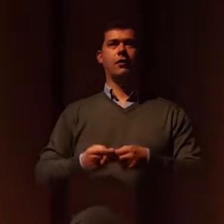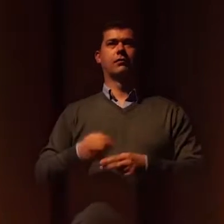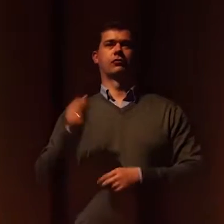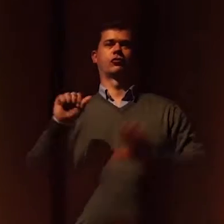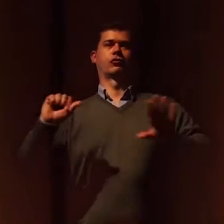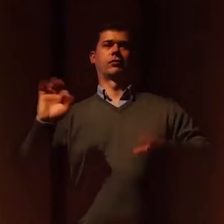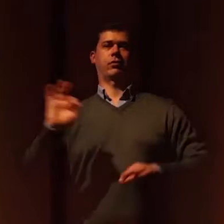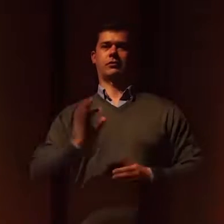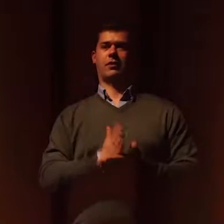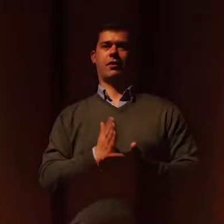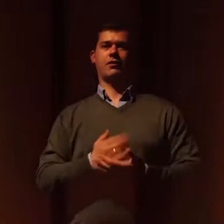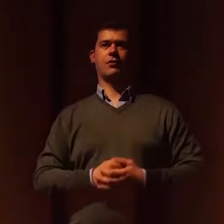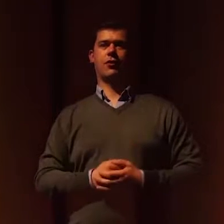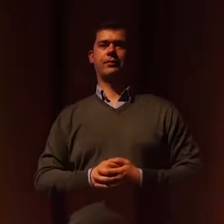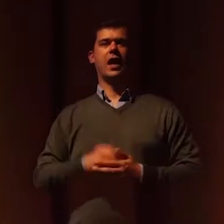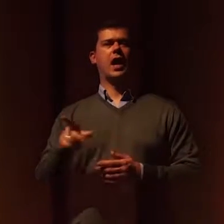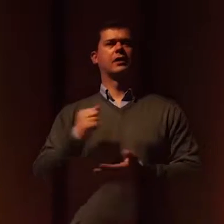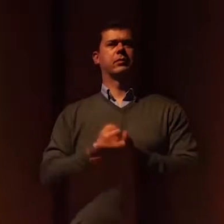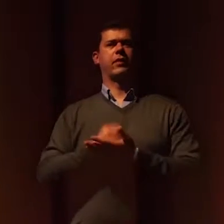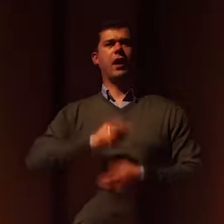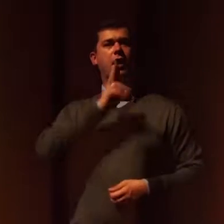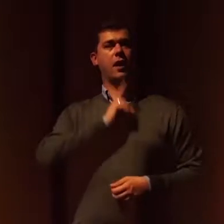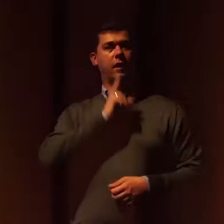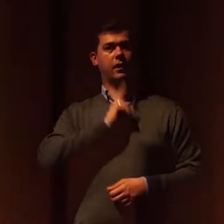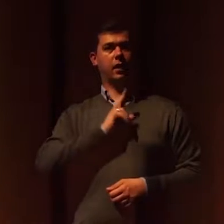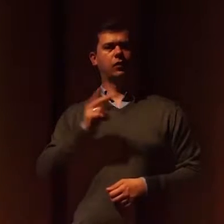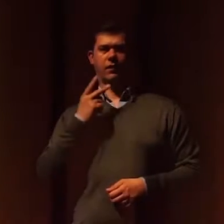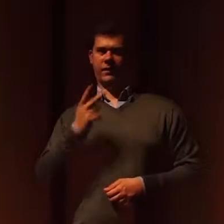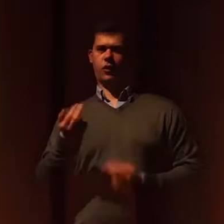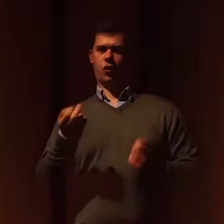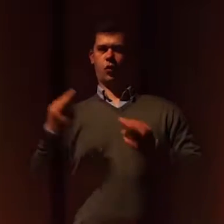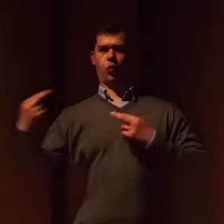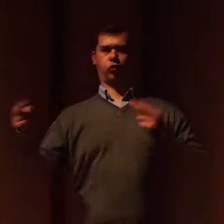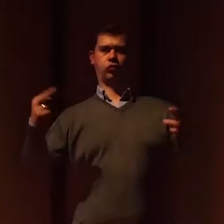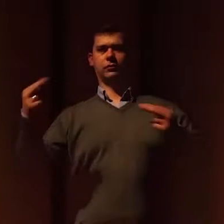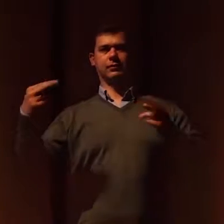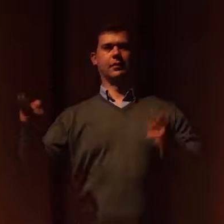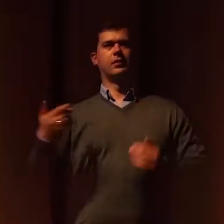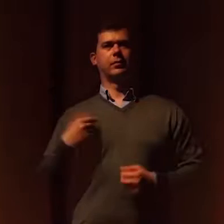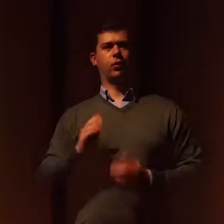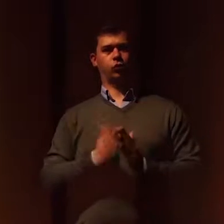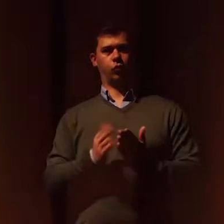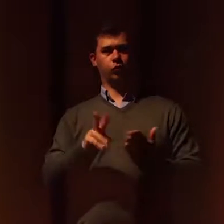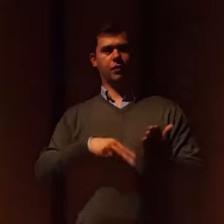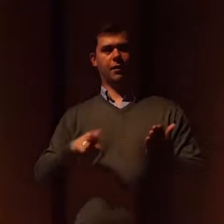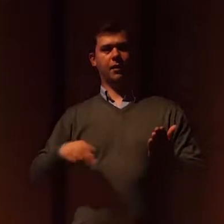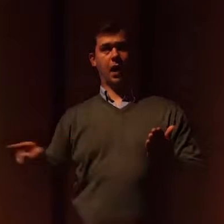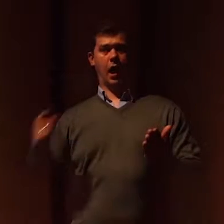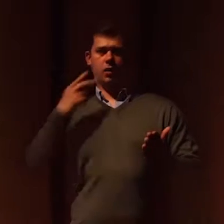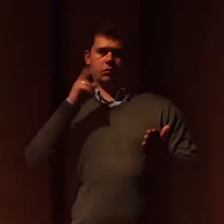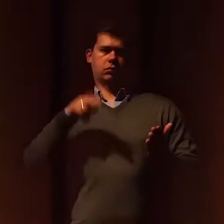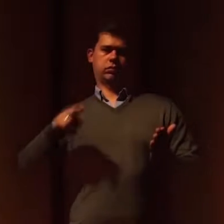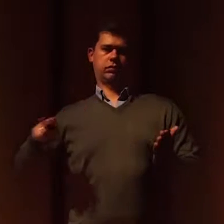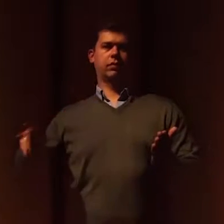6 jeżeli chodzi o religię to tutaj pewne zróżnicowania religijne występują ale na przykład to co zwróciło